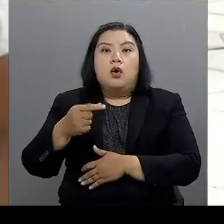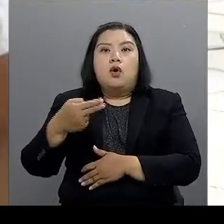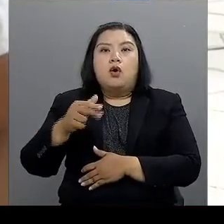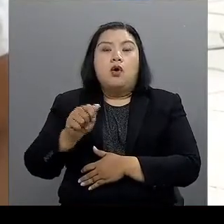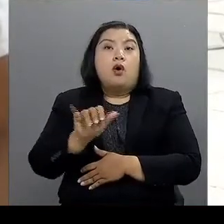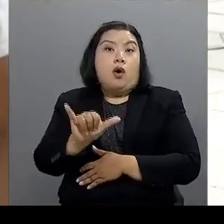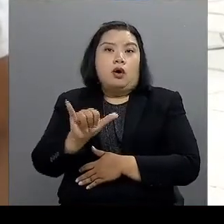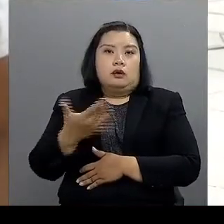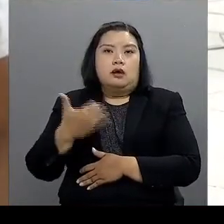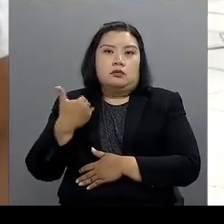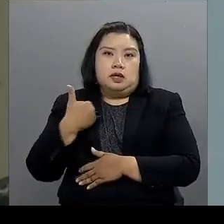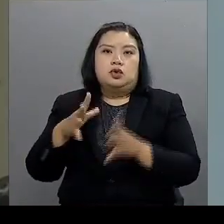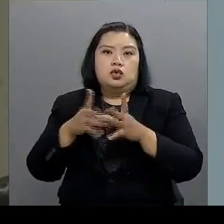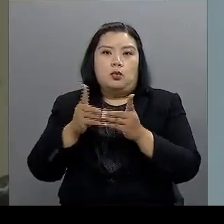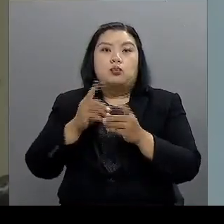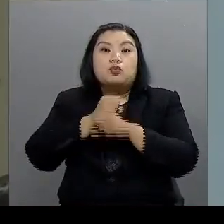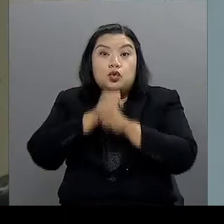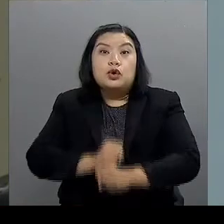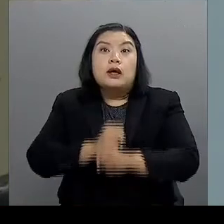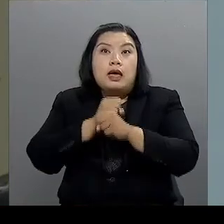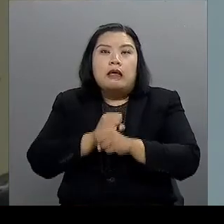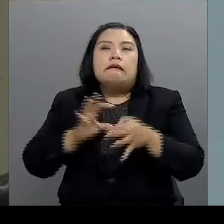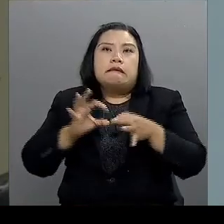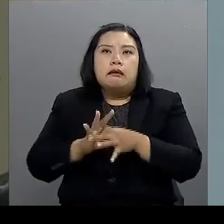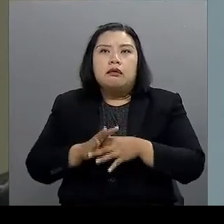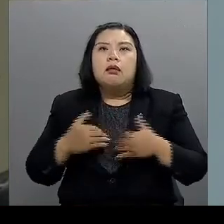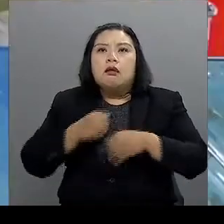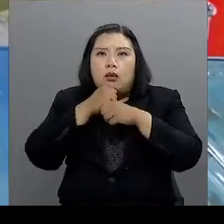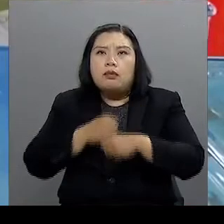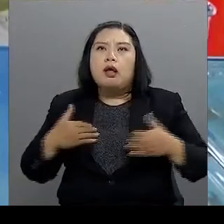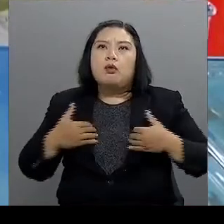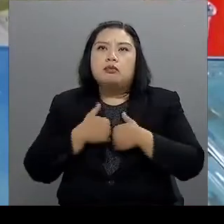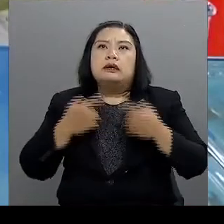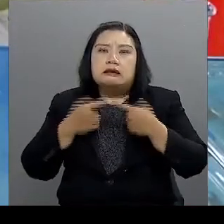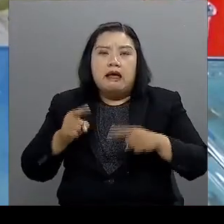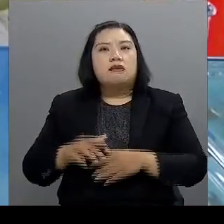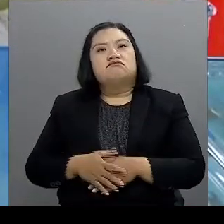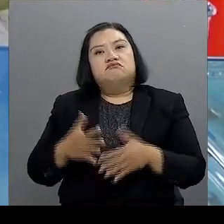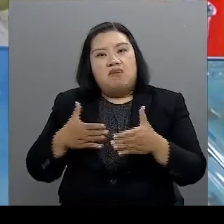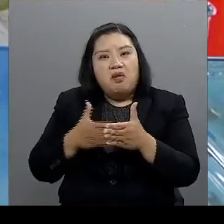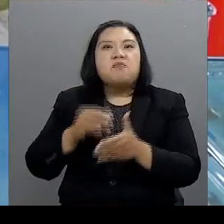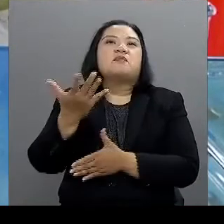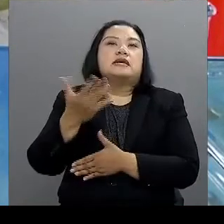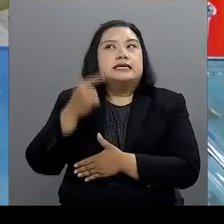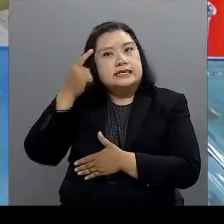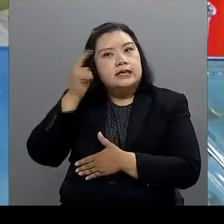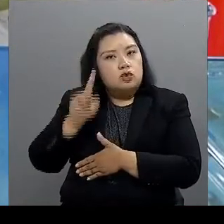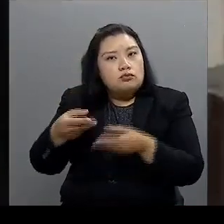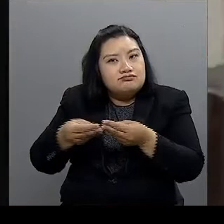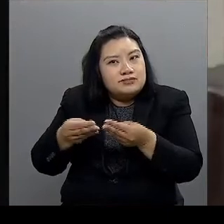งอายุแม้มีข้อจำกัดด้านร่างกายแต่ไม่ใช่อุปสรรคหากให้ความสำคัญกับการระดมความคิดและนำผู้สูงอายุ